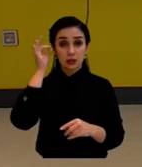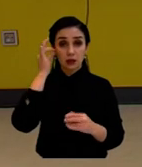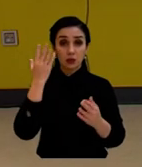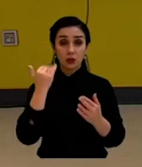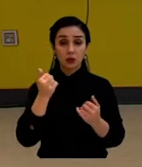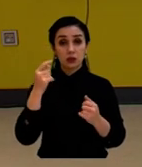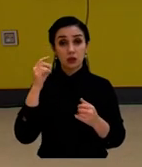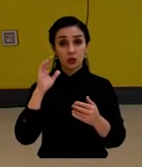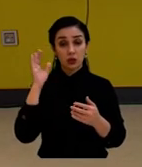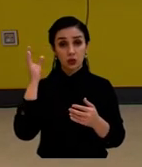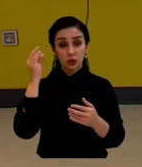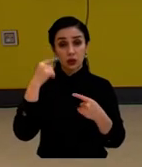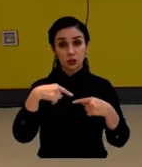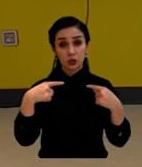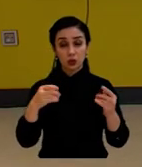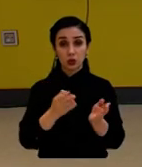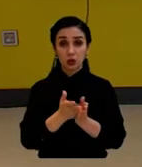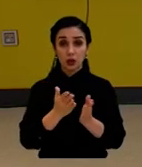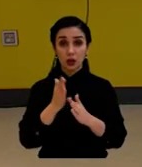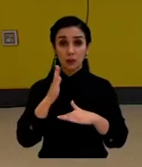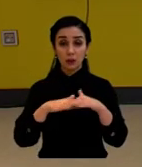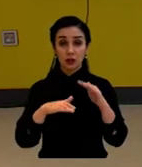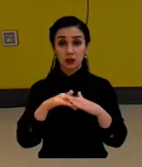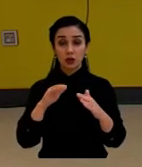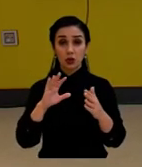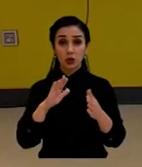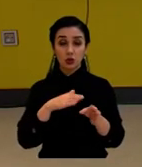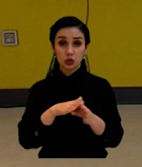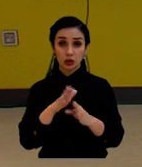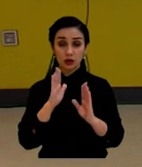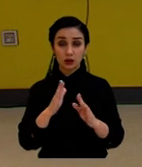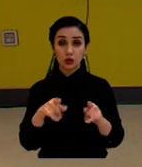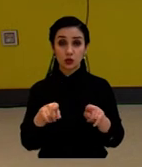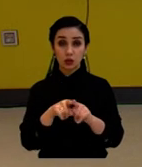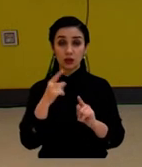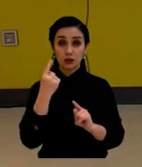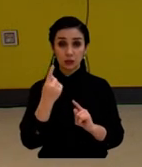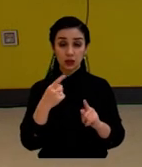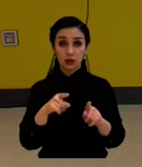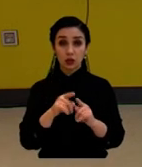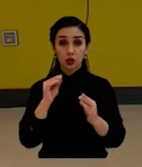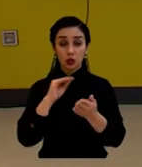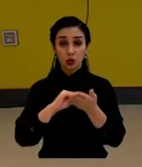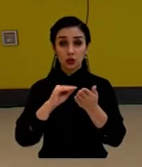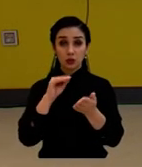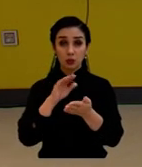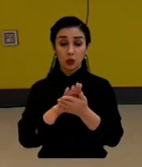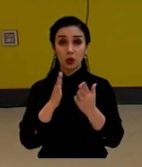qolish qobiliyati turli xil yo'llar bilan amalga oshiriladi. Shulardan biri esa yozib